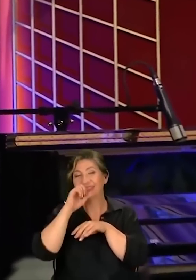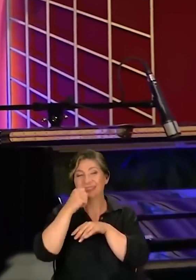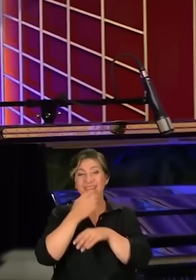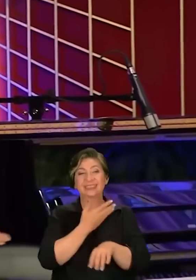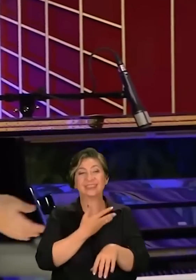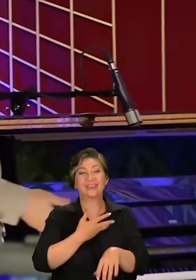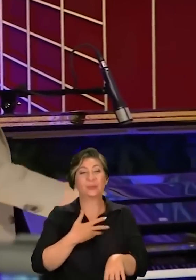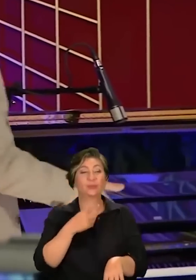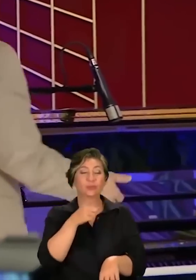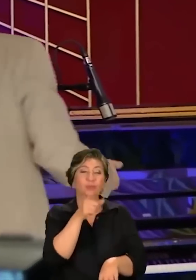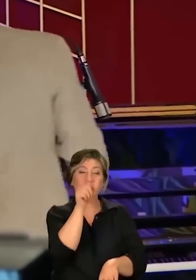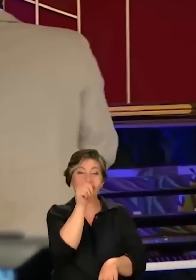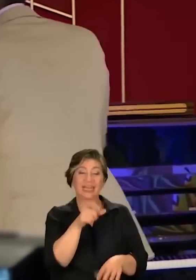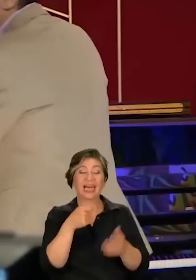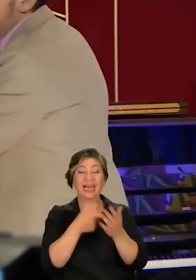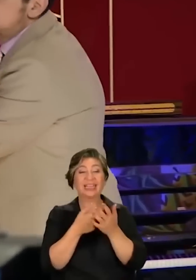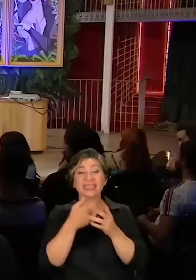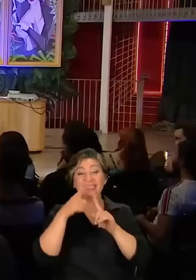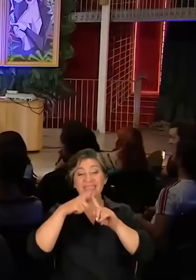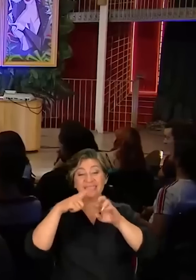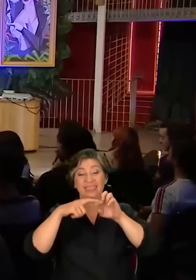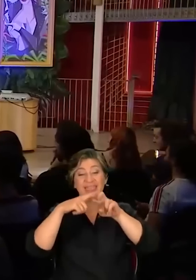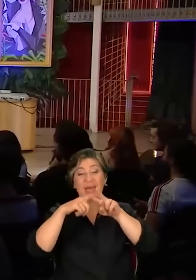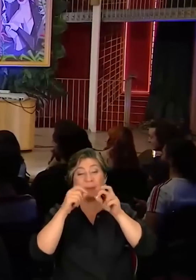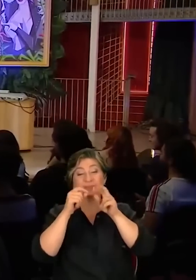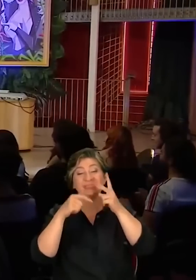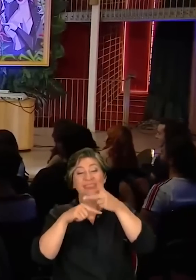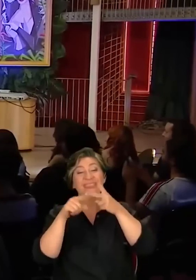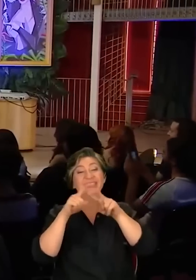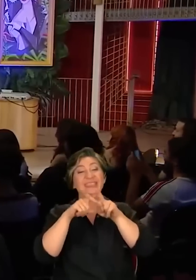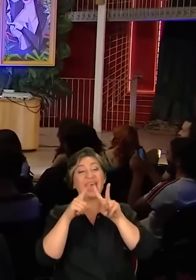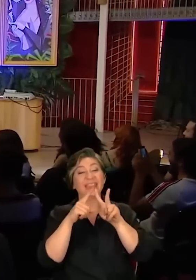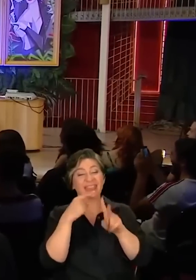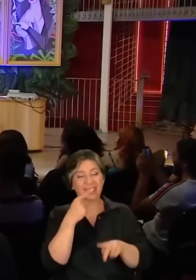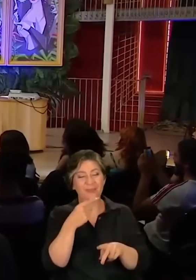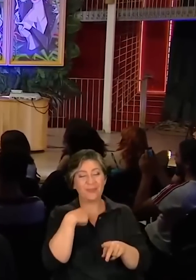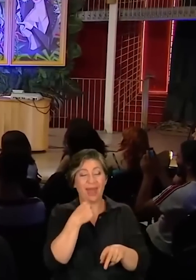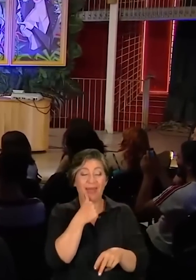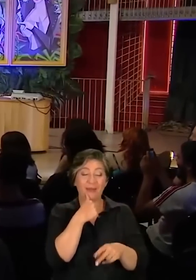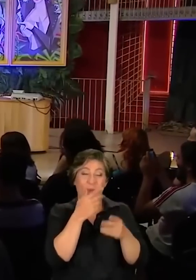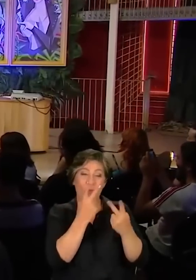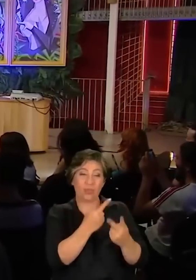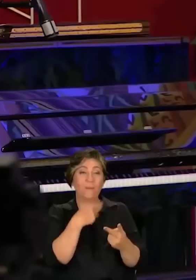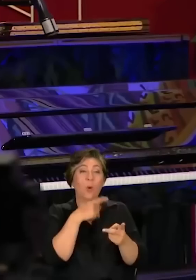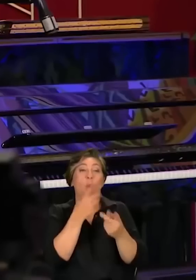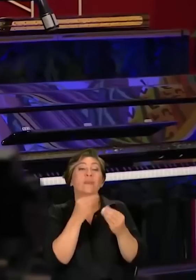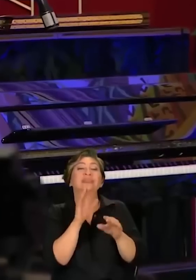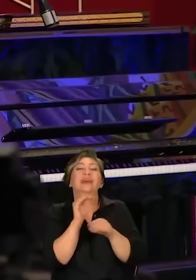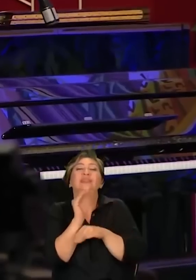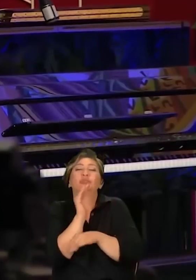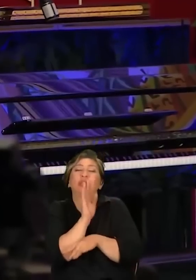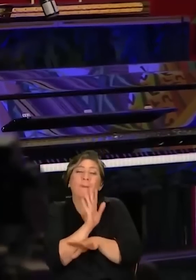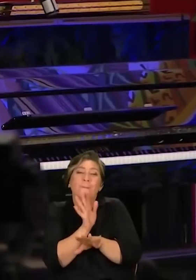Buna trabzan denir. Ben bir trabzan erkeğiyim. Trabzan olmazsa yaşayamam.